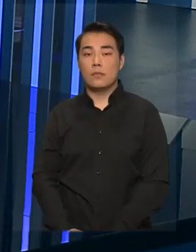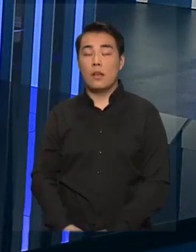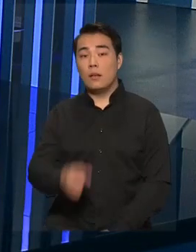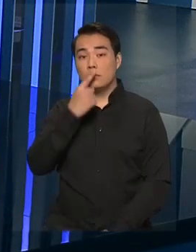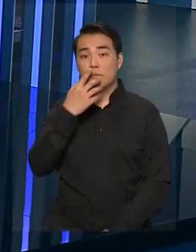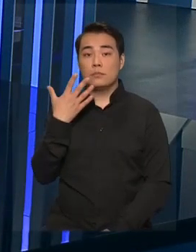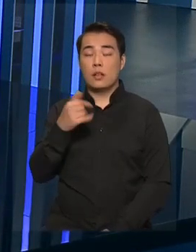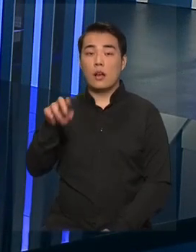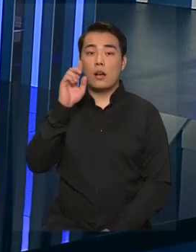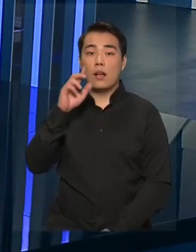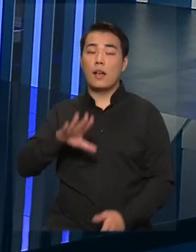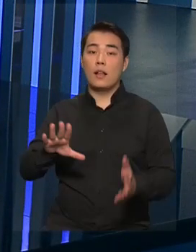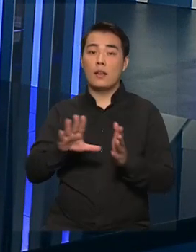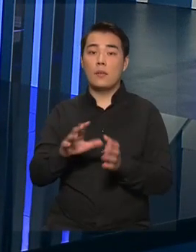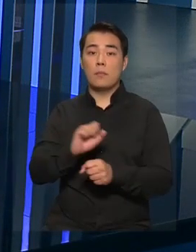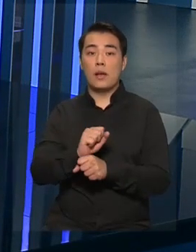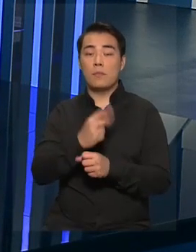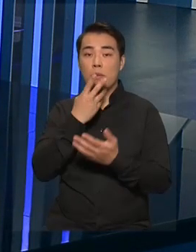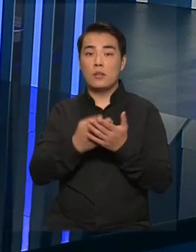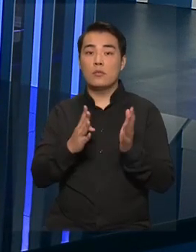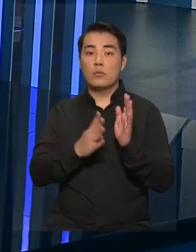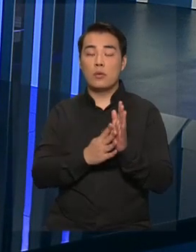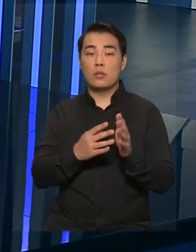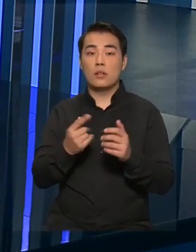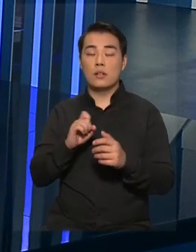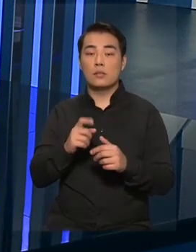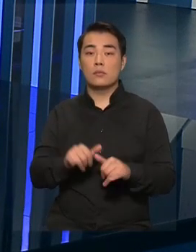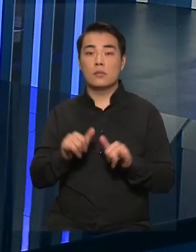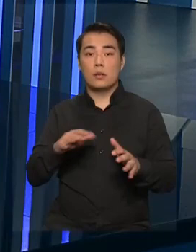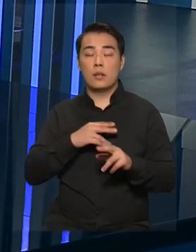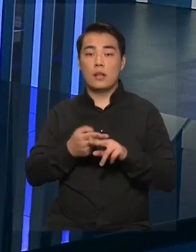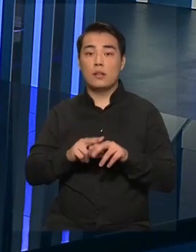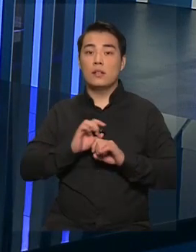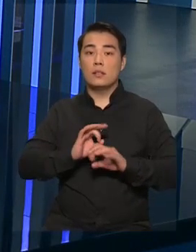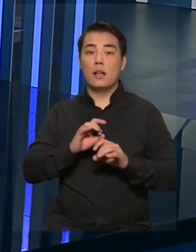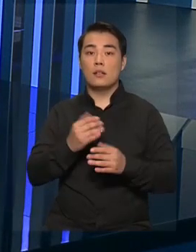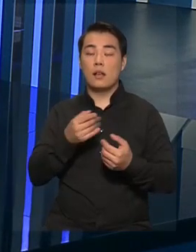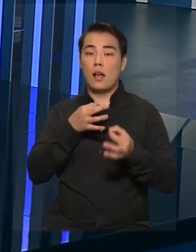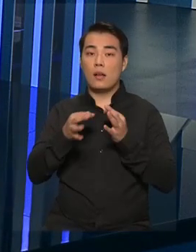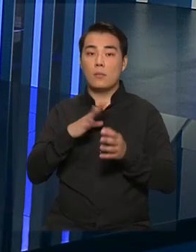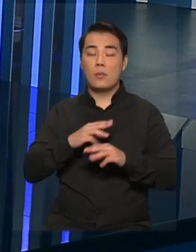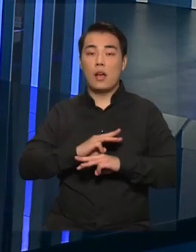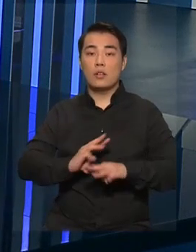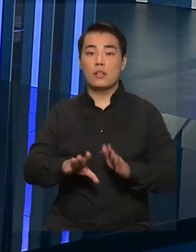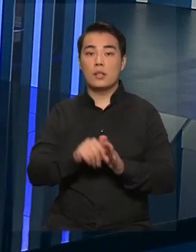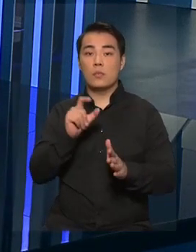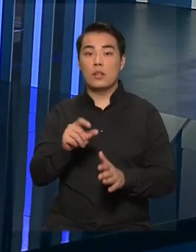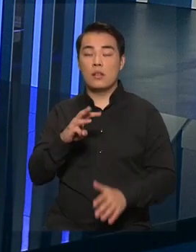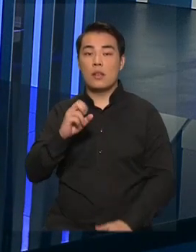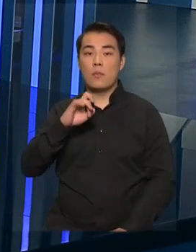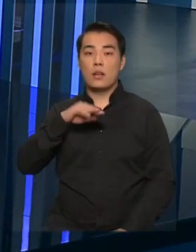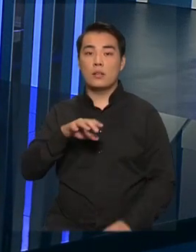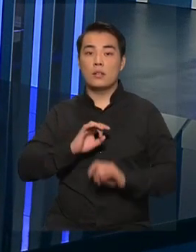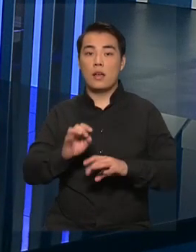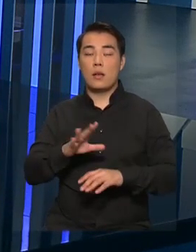Былтыры еліміздегі электромобильдердің саны 9 есе көбейген. Бұл туралы арнамызға берген сұхбатында мәжіліс депутаты Самат Мұсабаев